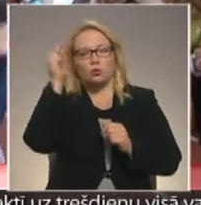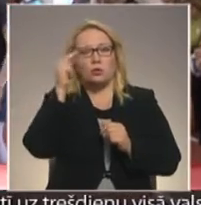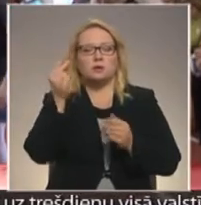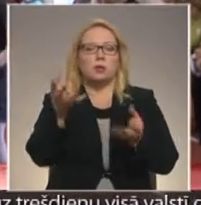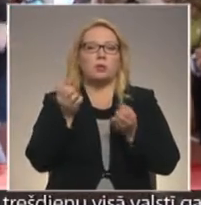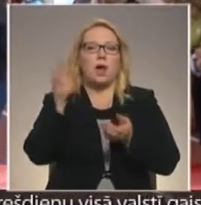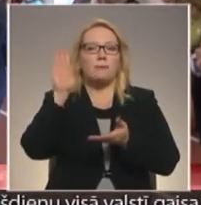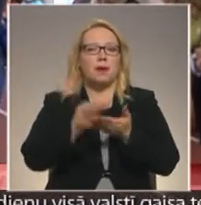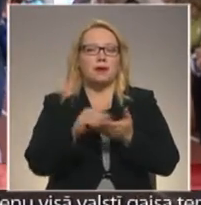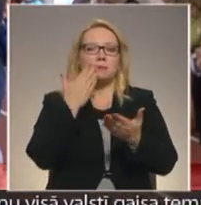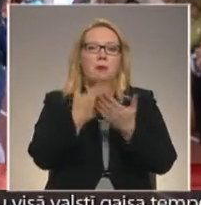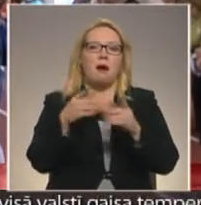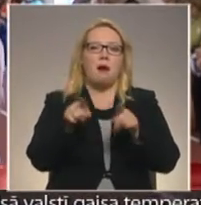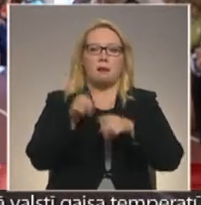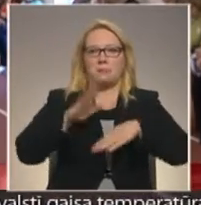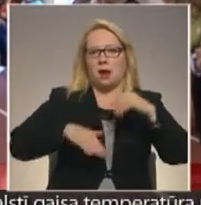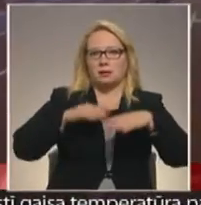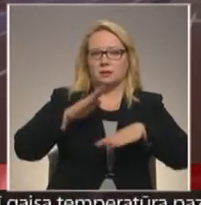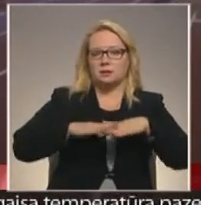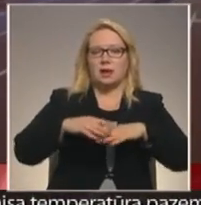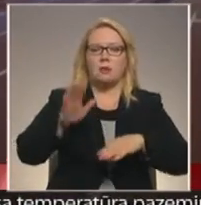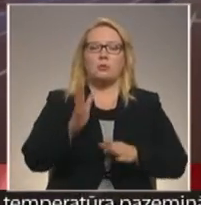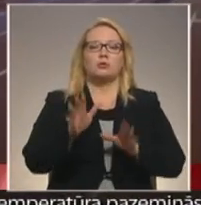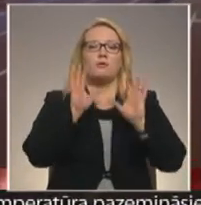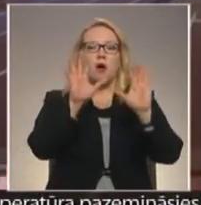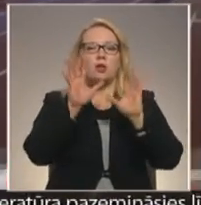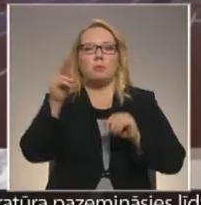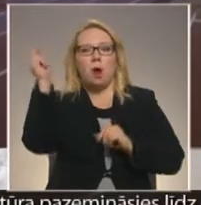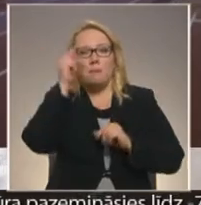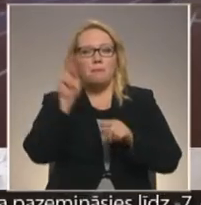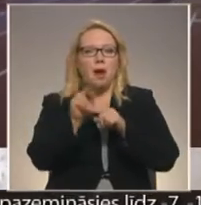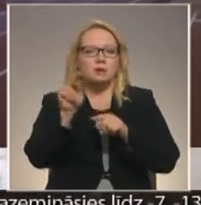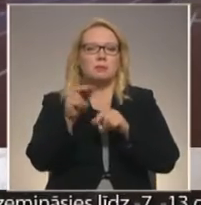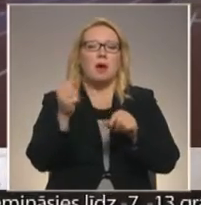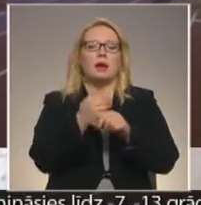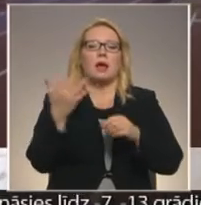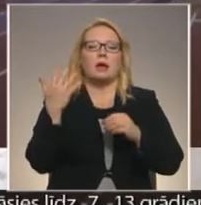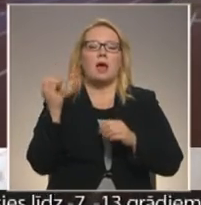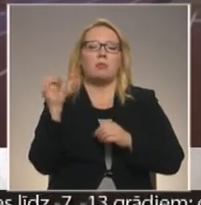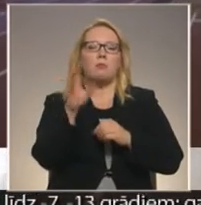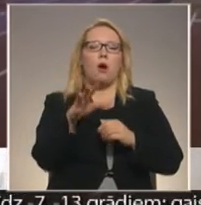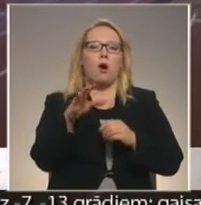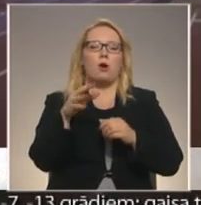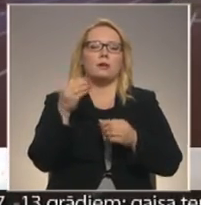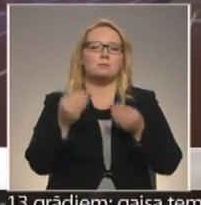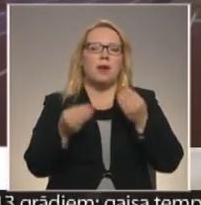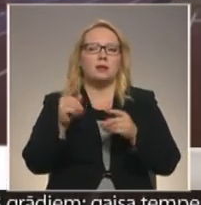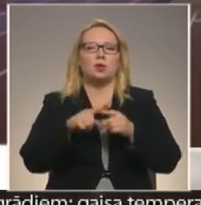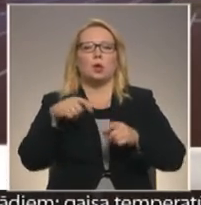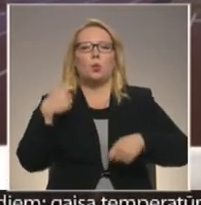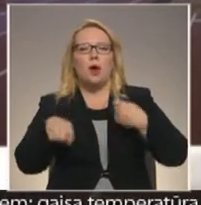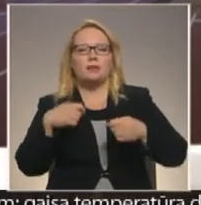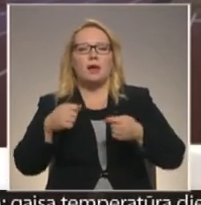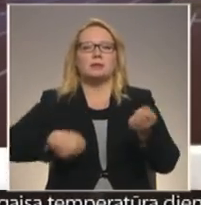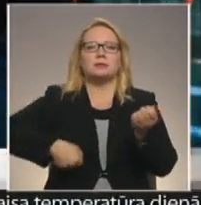pieredze rādīt arī praktiski. Būs volejbola apmācība, gan arī handbola spēles pamatelementi un rotaļas stafetes